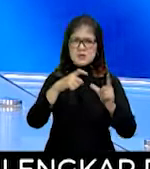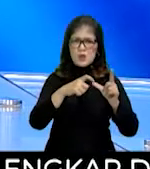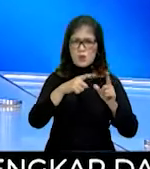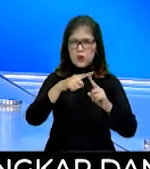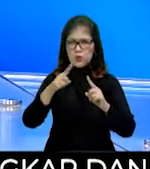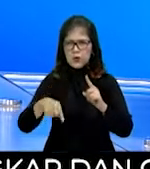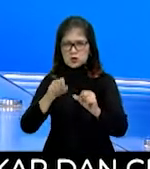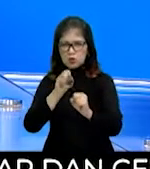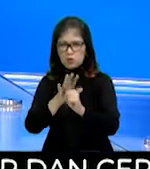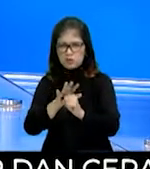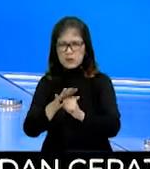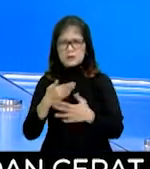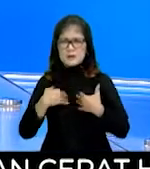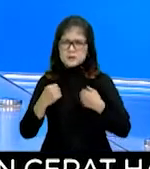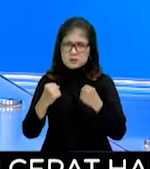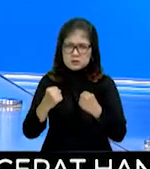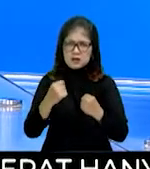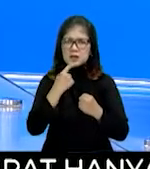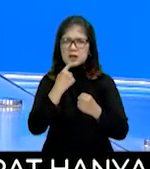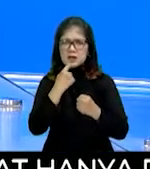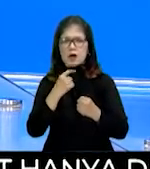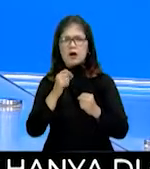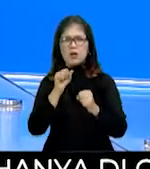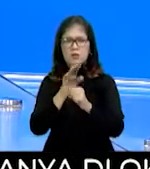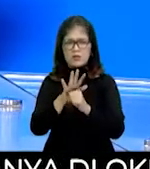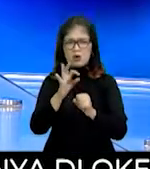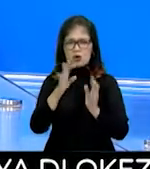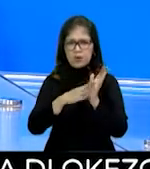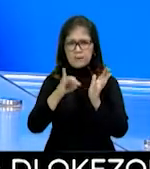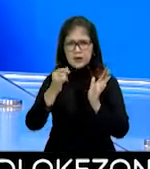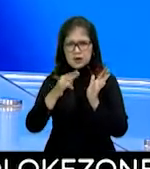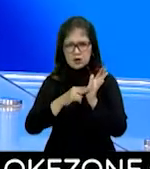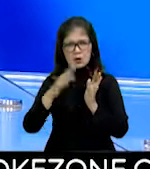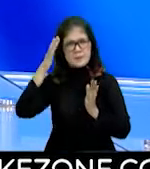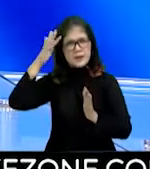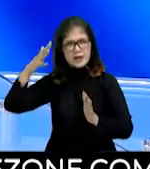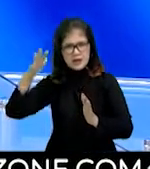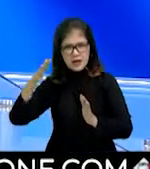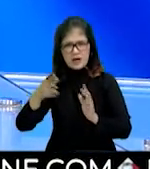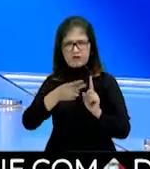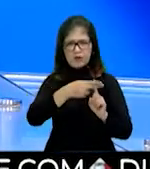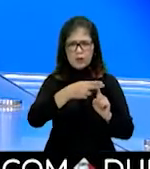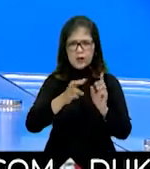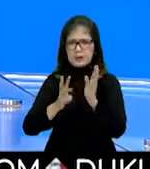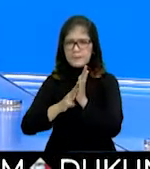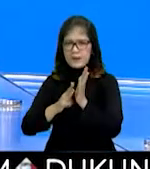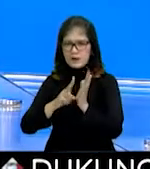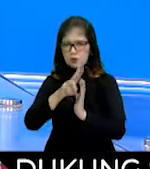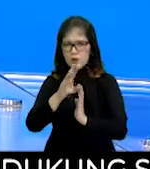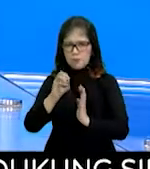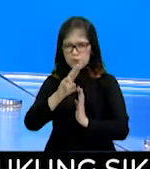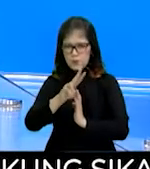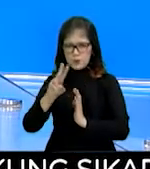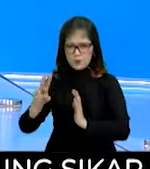bersinergi mengatasi varian Omikron yang diprediksi puncaknya akan terjadi pada Februari hingga Maret 2022 mendatang. Dan